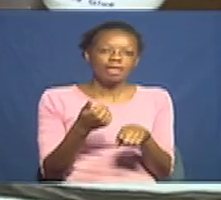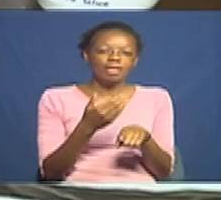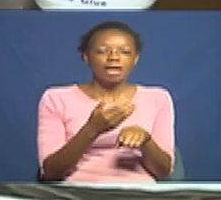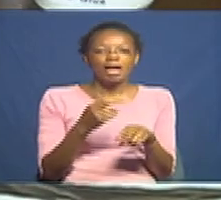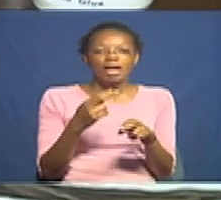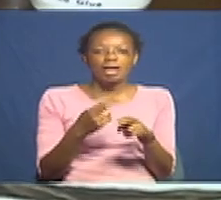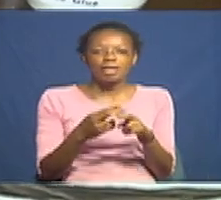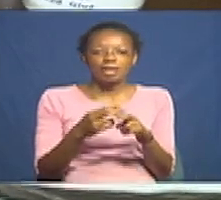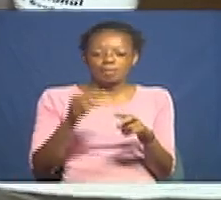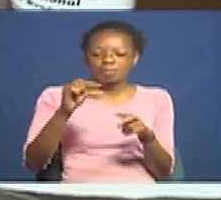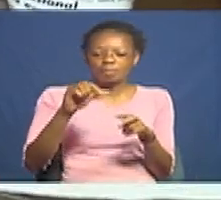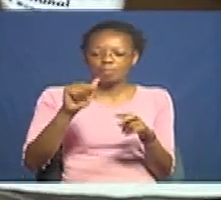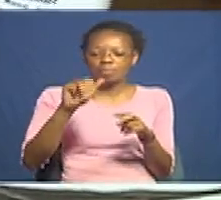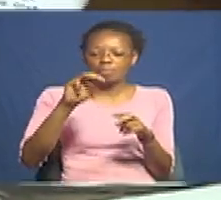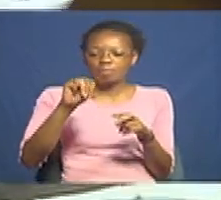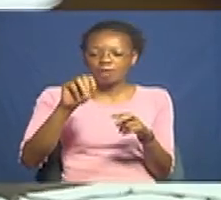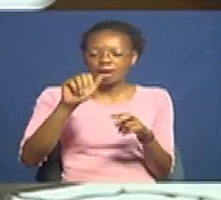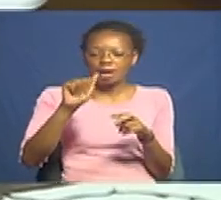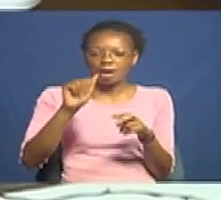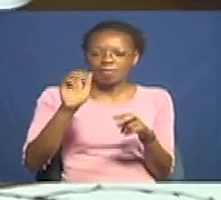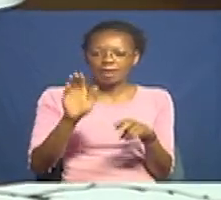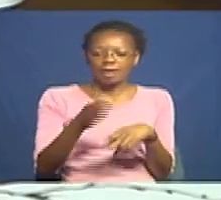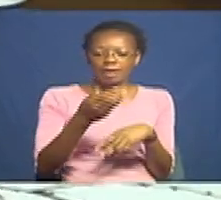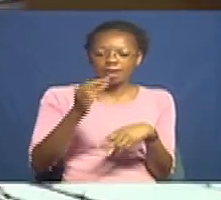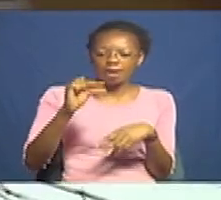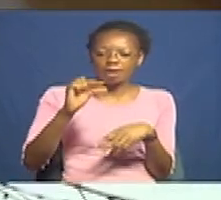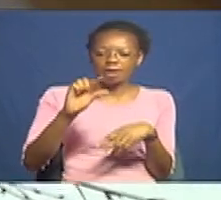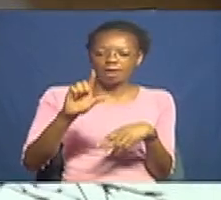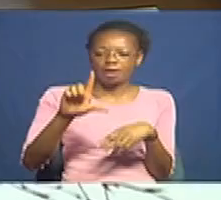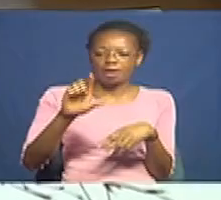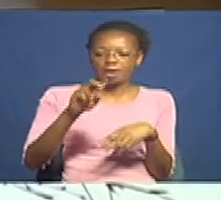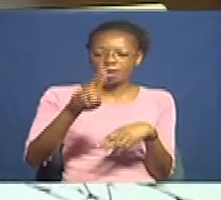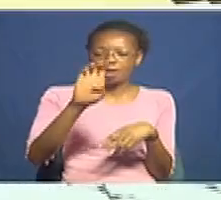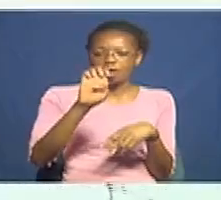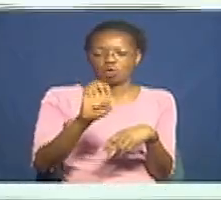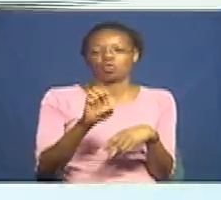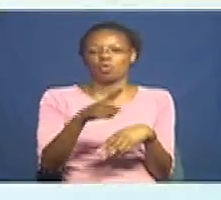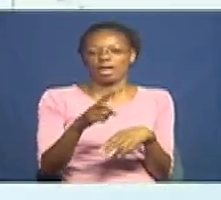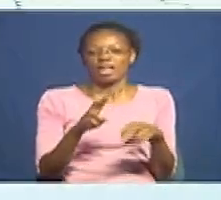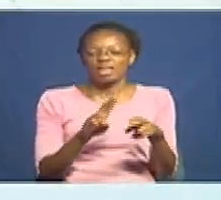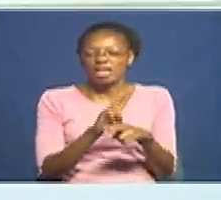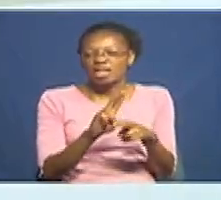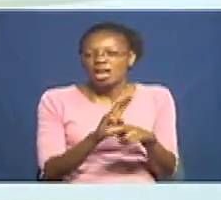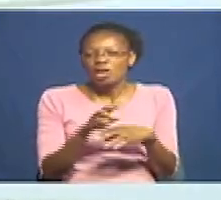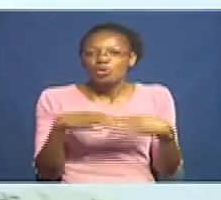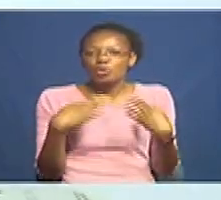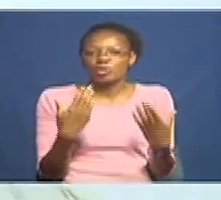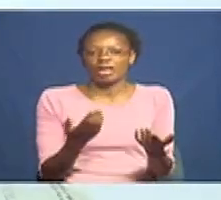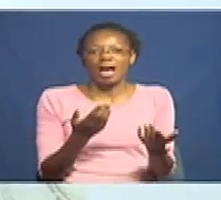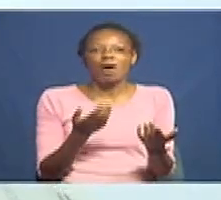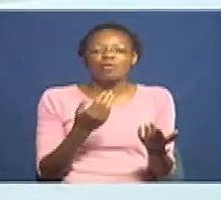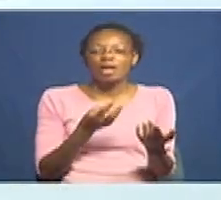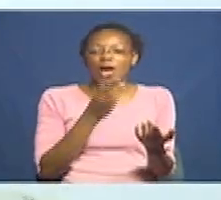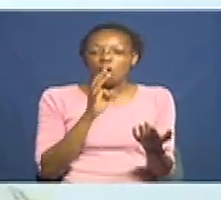kama naweka kwa maji tu na koroga na hiyo ndio tunatumia kustick